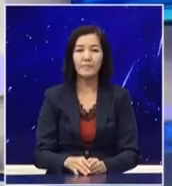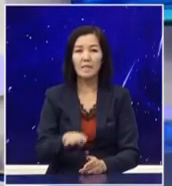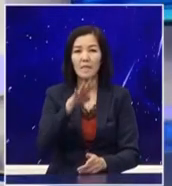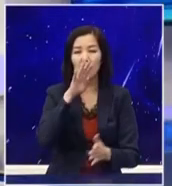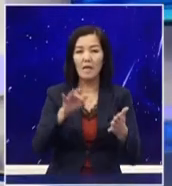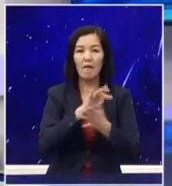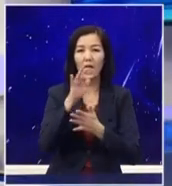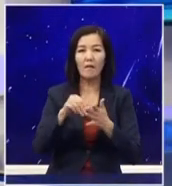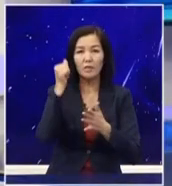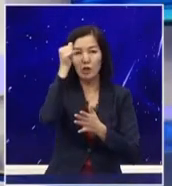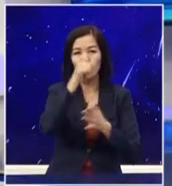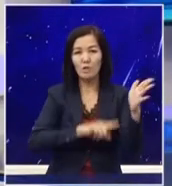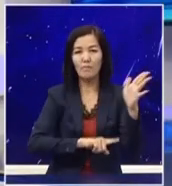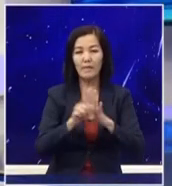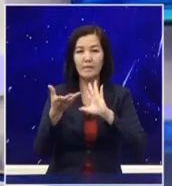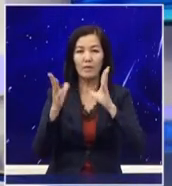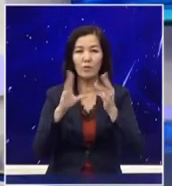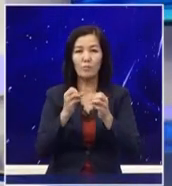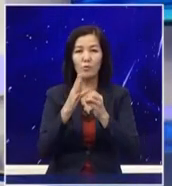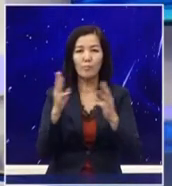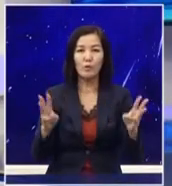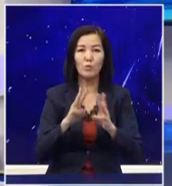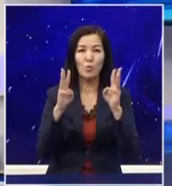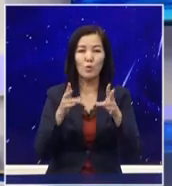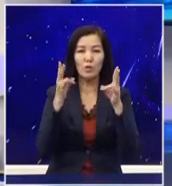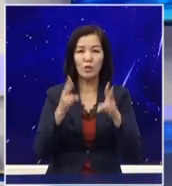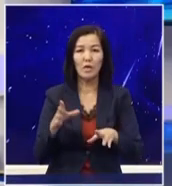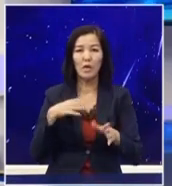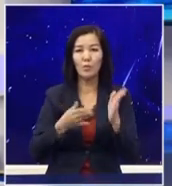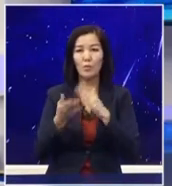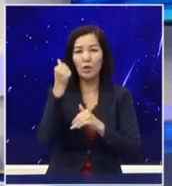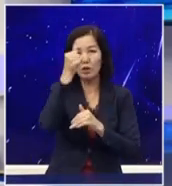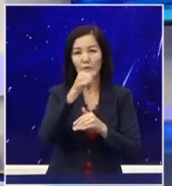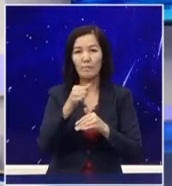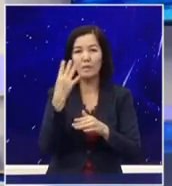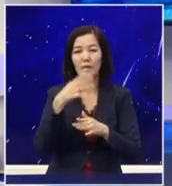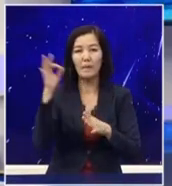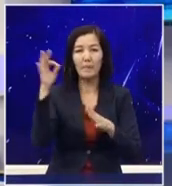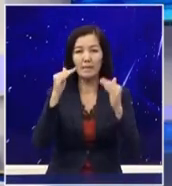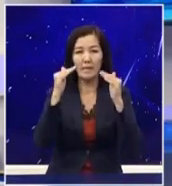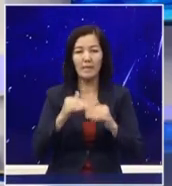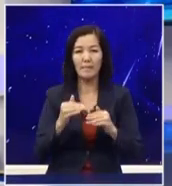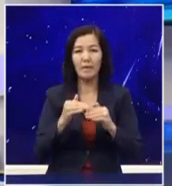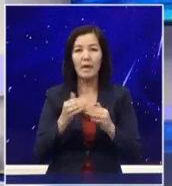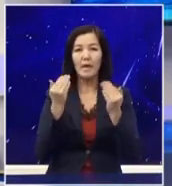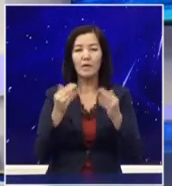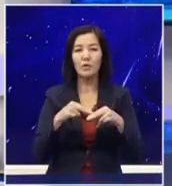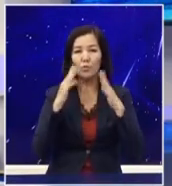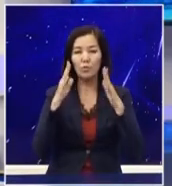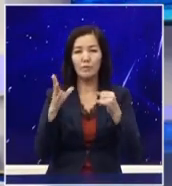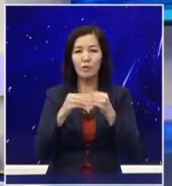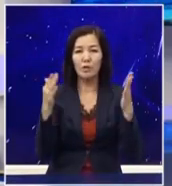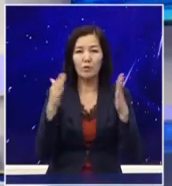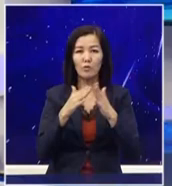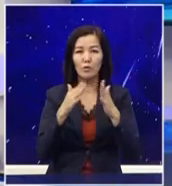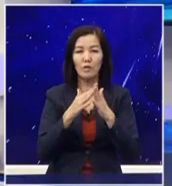Текелі қаласында жыл басынан бері 15 өрт шыққан. Бұл өткен жылмен салыстырғанда 40%-ға кем. Тілсіз жаудың басым бөлігі жеке